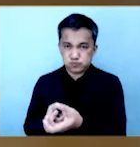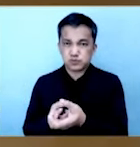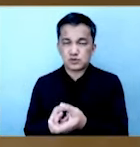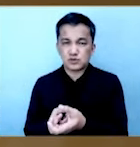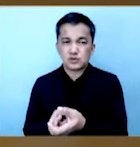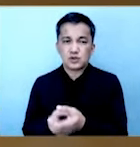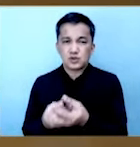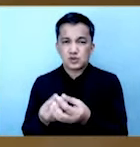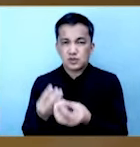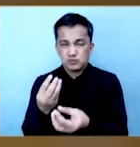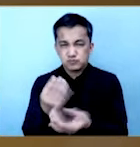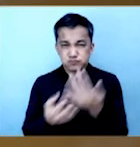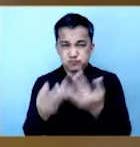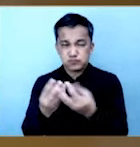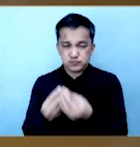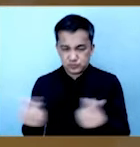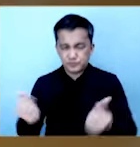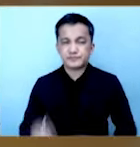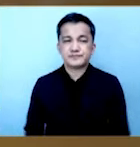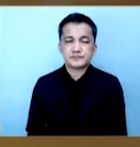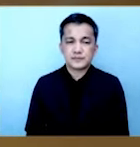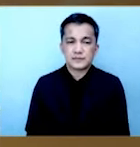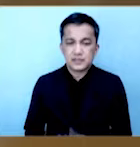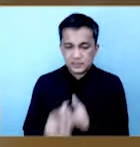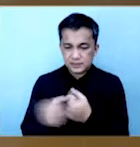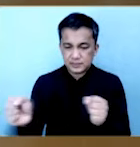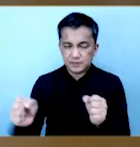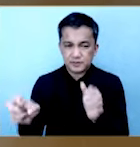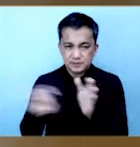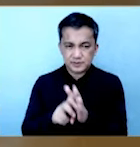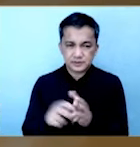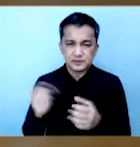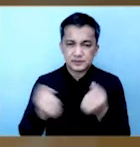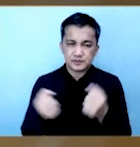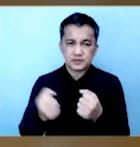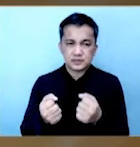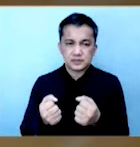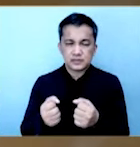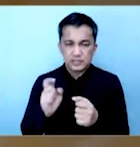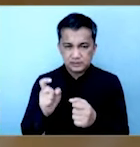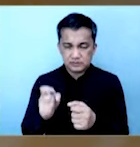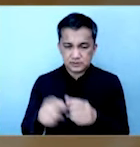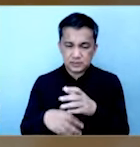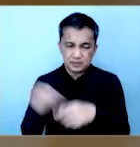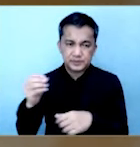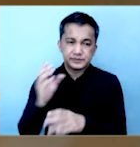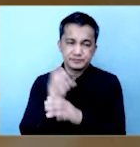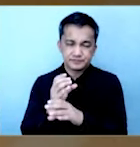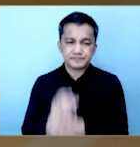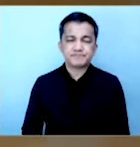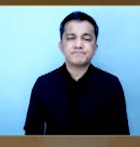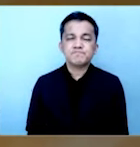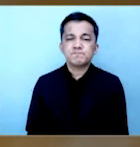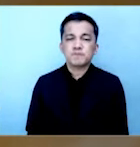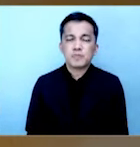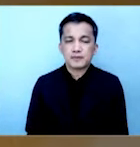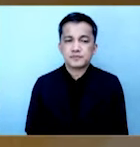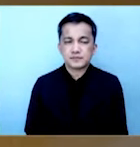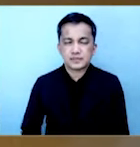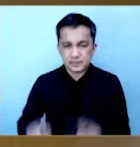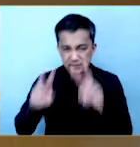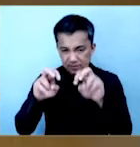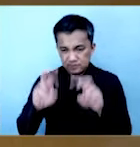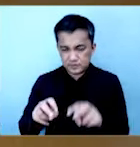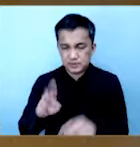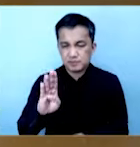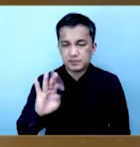inapula ang apoy. Ligtas naman ang mga pasahero at driver nito na agad nakalabas ng sasakyan. Iniimbestigahan pa ng Bureau of Fire